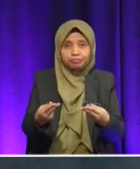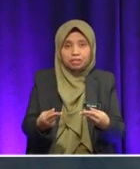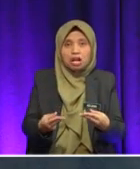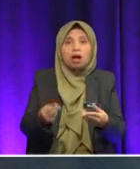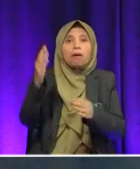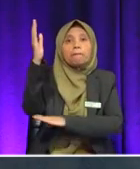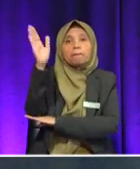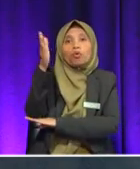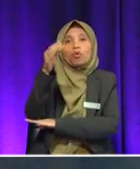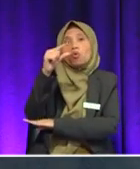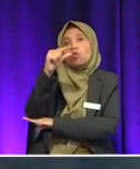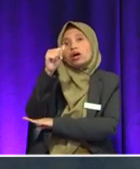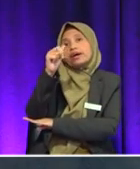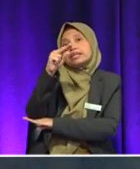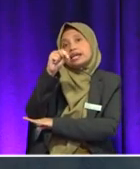ganjaran